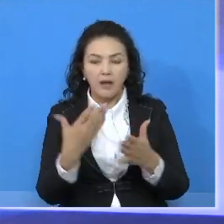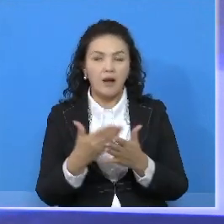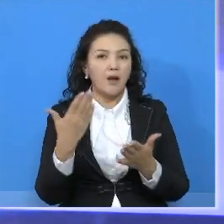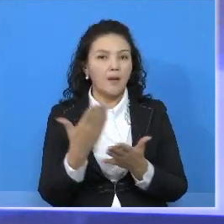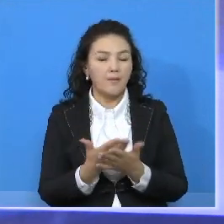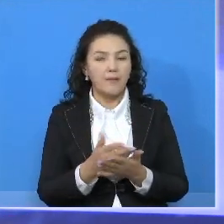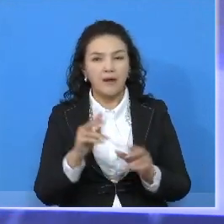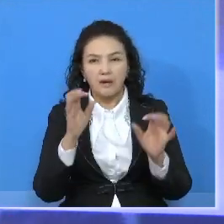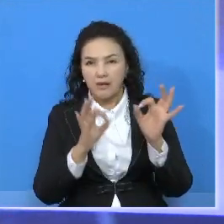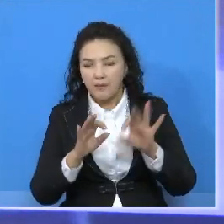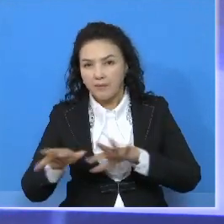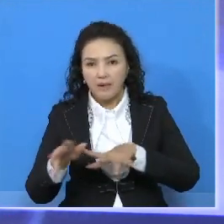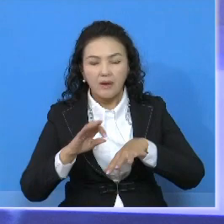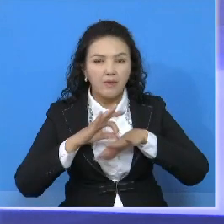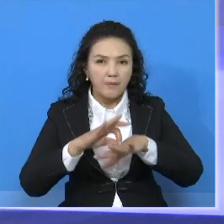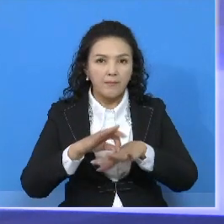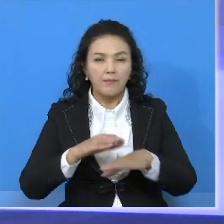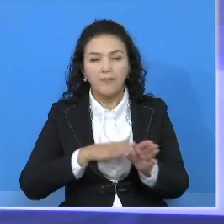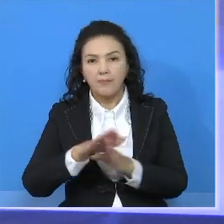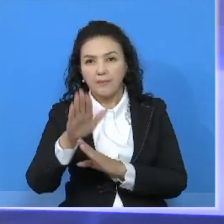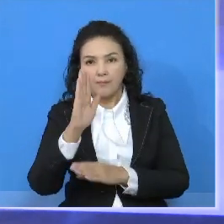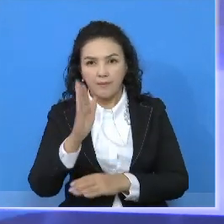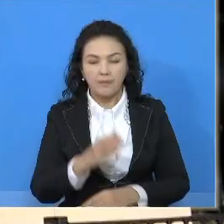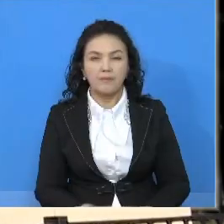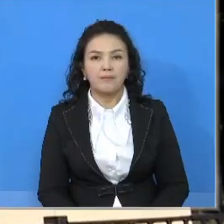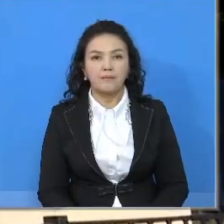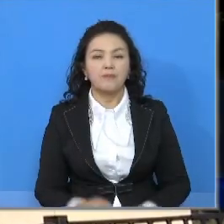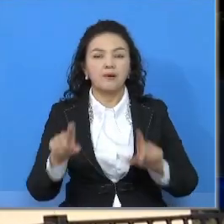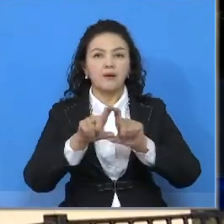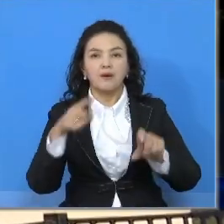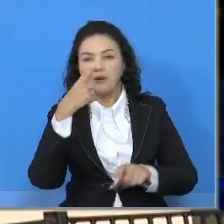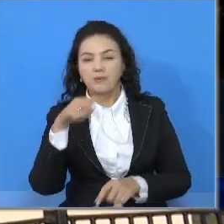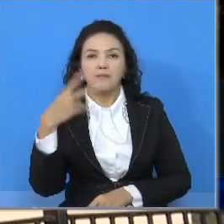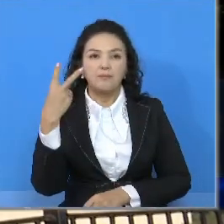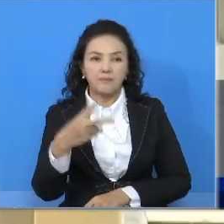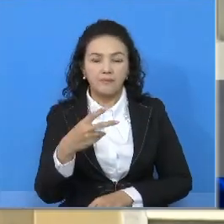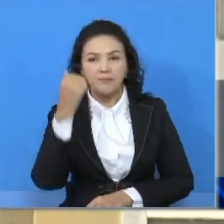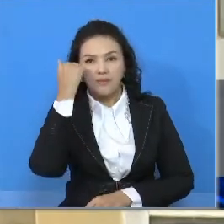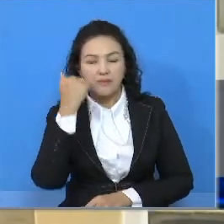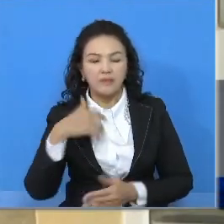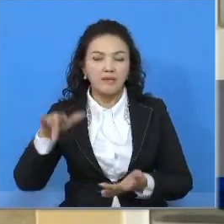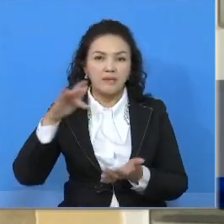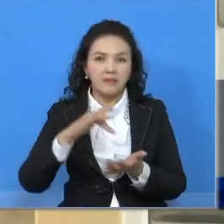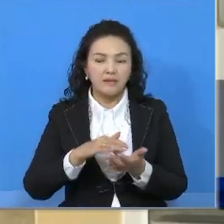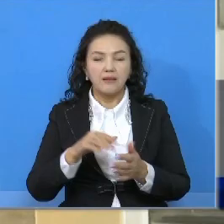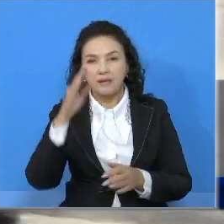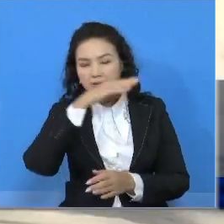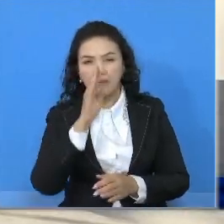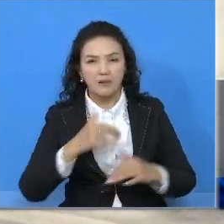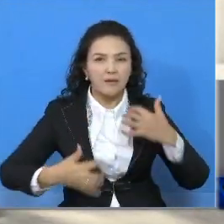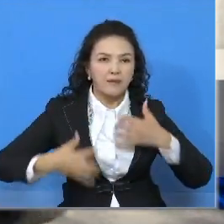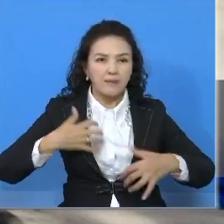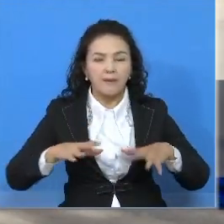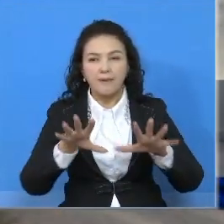Однако следственные мероприятия ведутся полным ходом. Школа номер 2 в старой части города. Родители в спешке